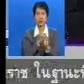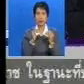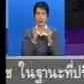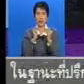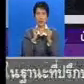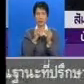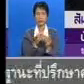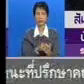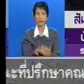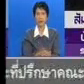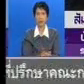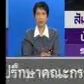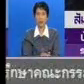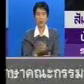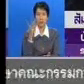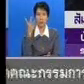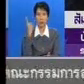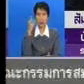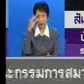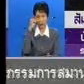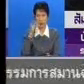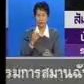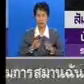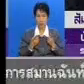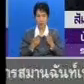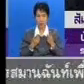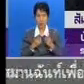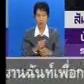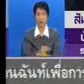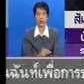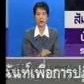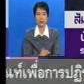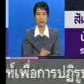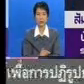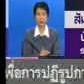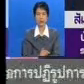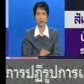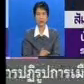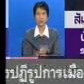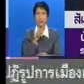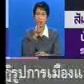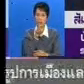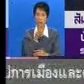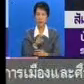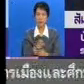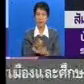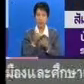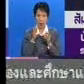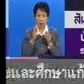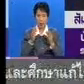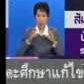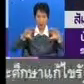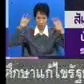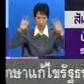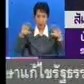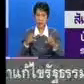ท่านรองครับเมื่อคืนที่ผ่านมามีเหตุที่เกิดขึ้นหลายคนก็พูดถึงเรื่องของอำนาจหน้าที่ของเจ้าหน้าที่ชุดนี้พูดถึงเรื่องของการกระทำที่เกินกว่าเหตุห